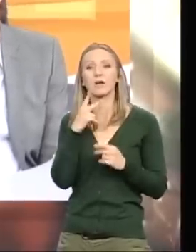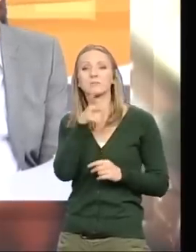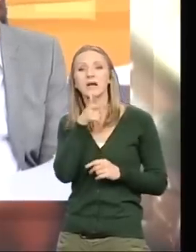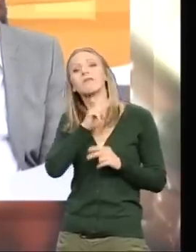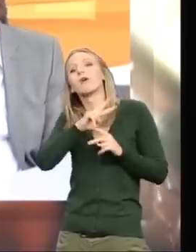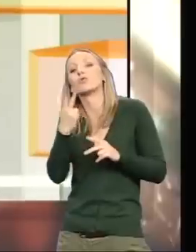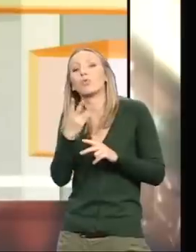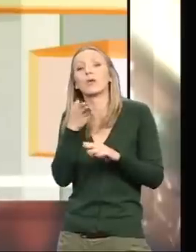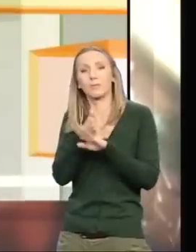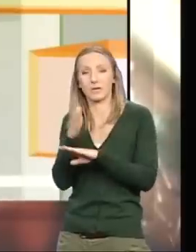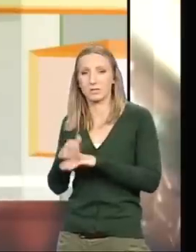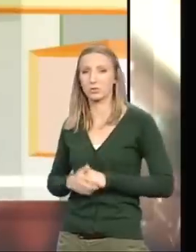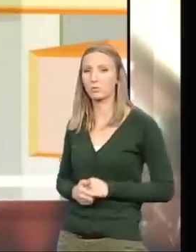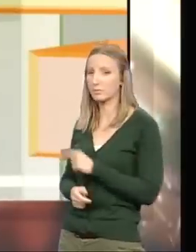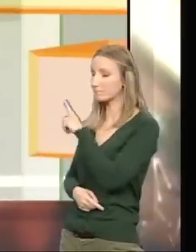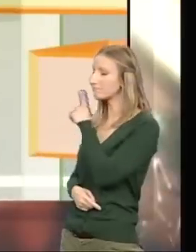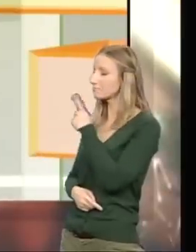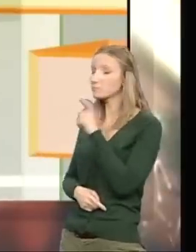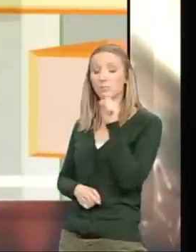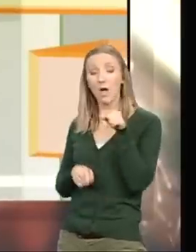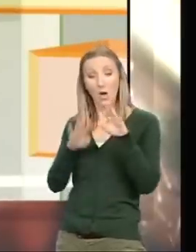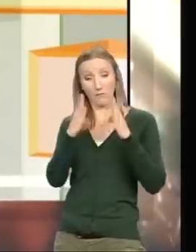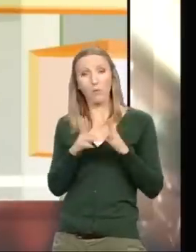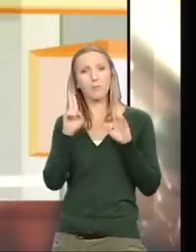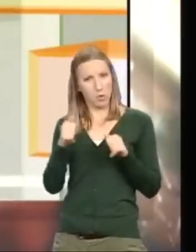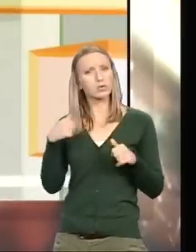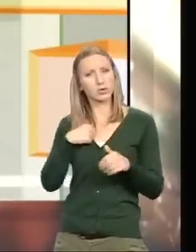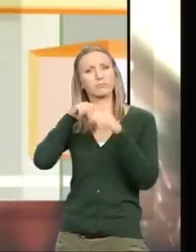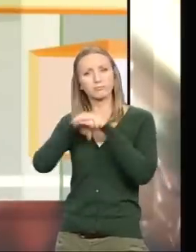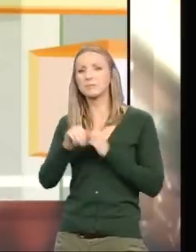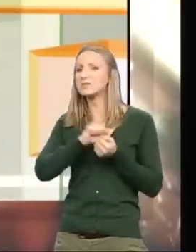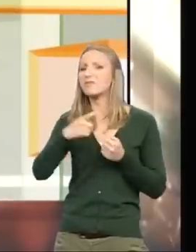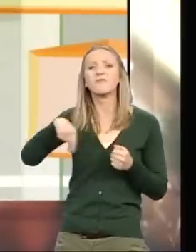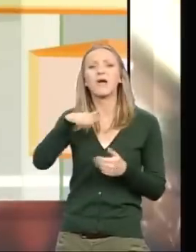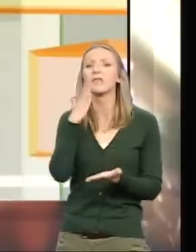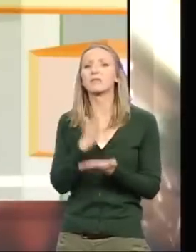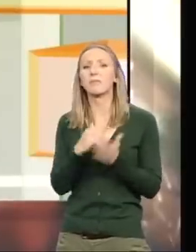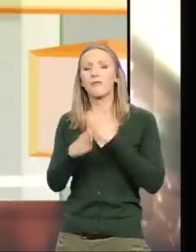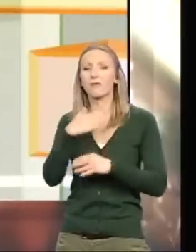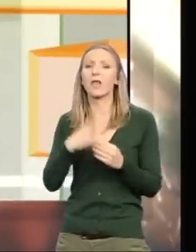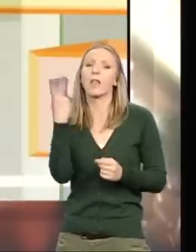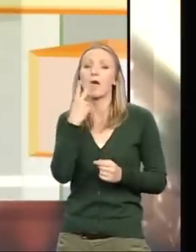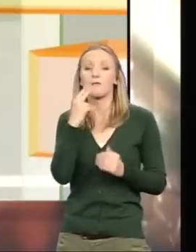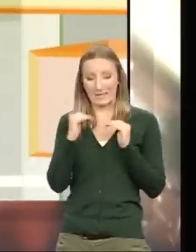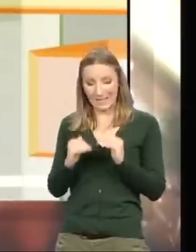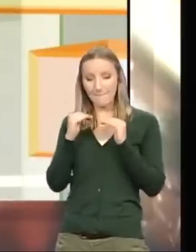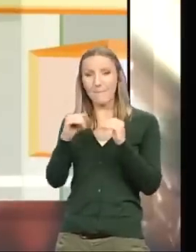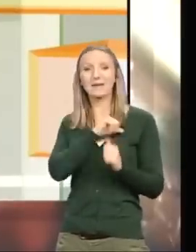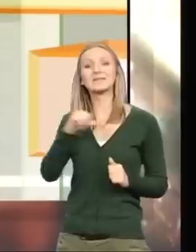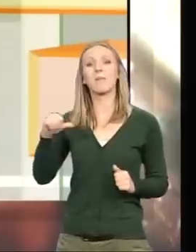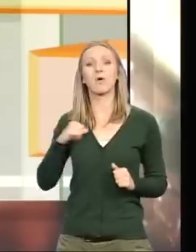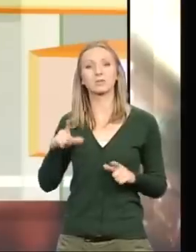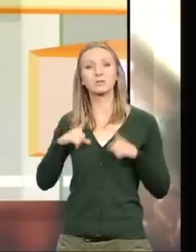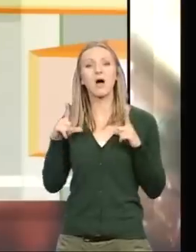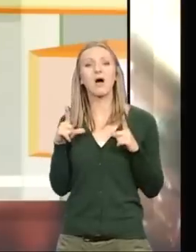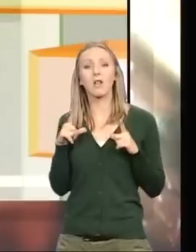pristup. Da, da, to je oblik koji može da se primjeni za sve tipove invaliditeta, ali naravno da od stepena samostalnosti i kapaciteta